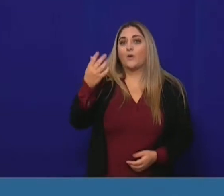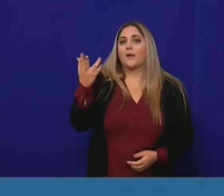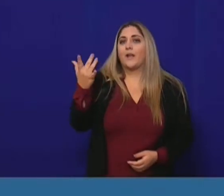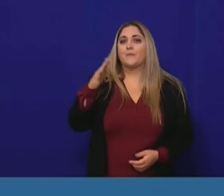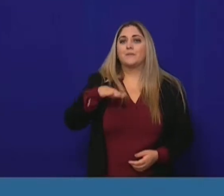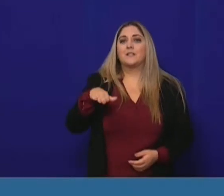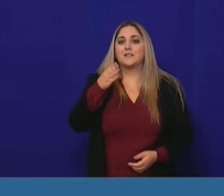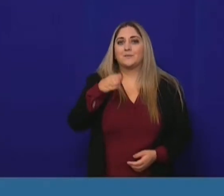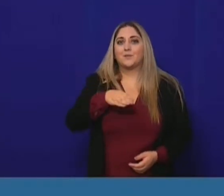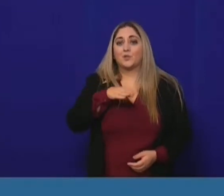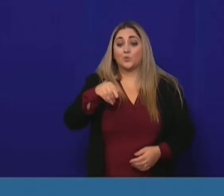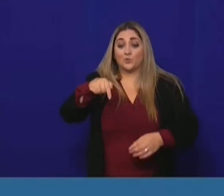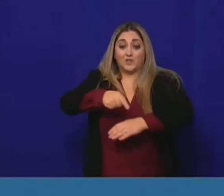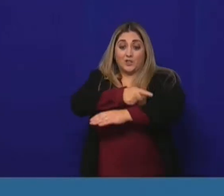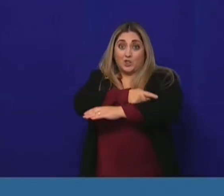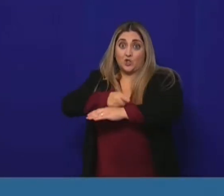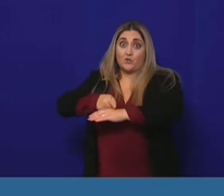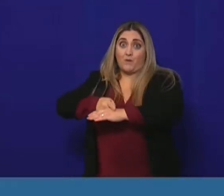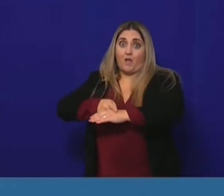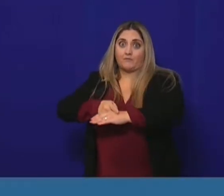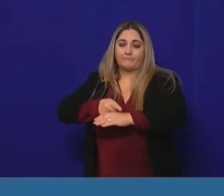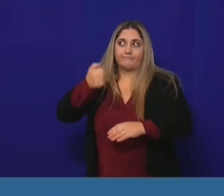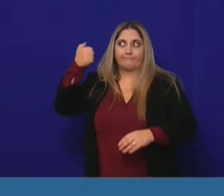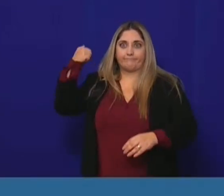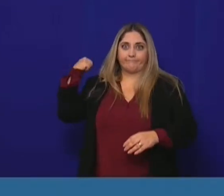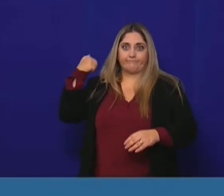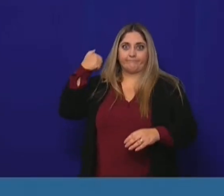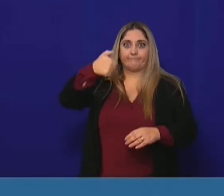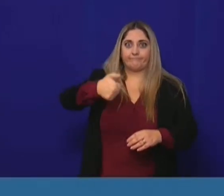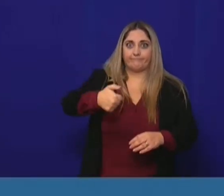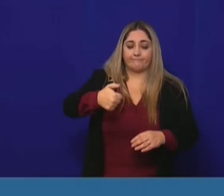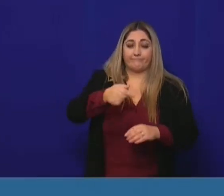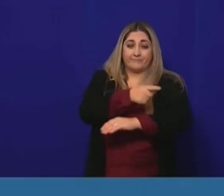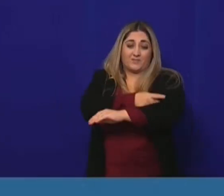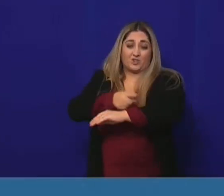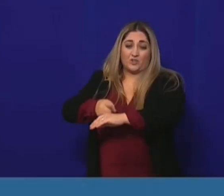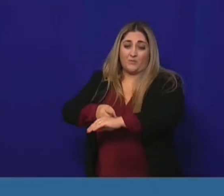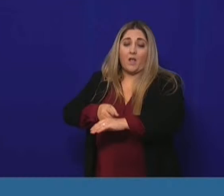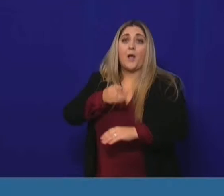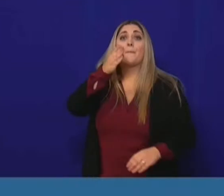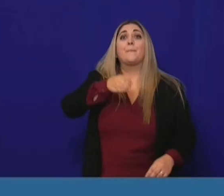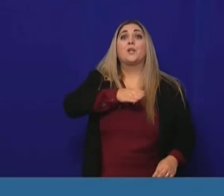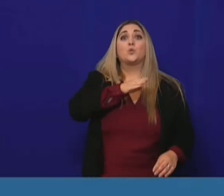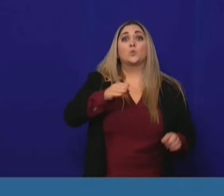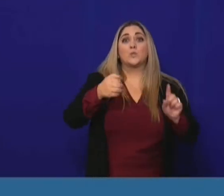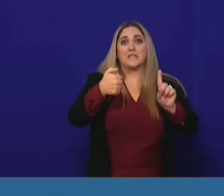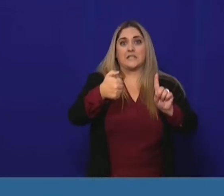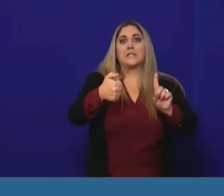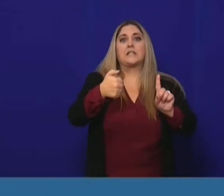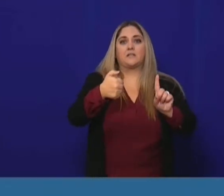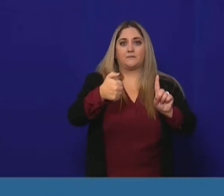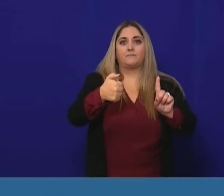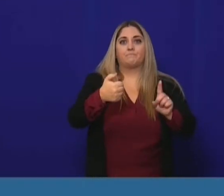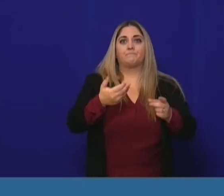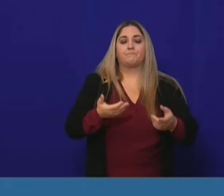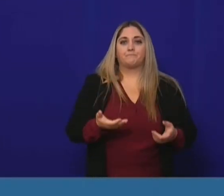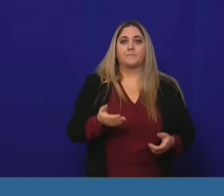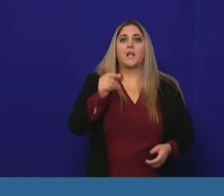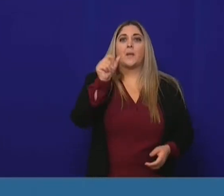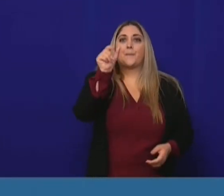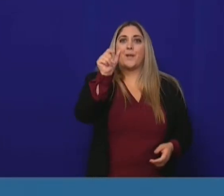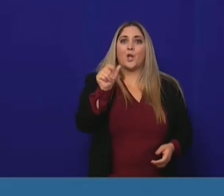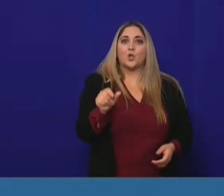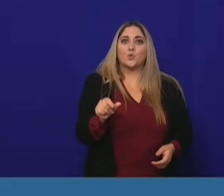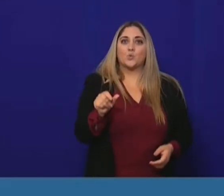li kellna f'din l-aħħar ġimgħa mill-aħħar bulletin kellna 16 il-persuna li mietu, fosthom kellna persuna